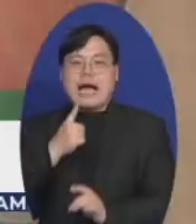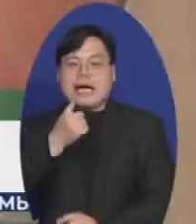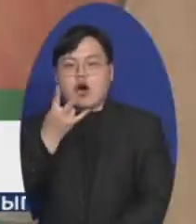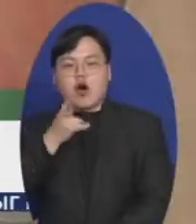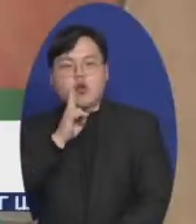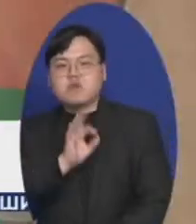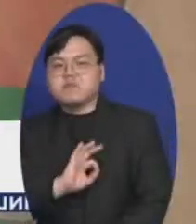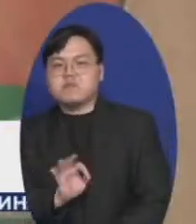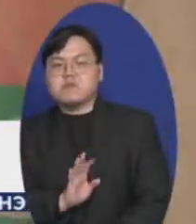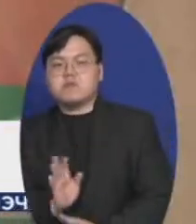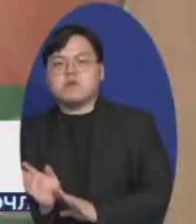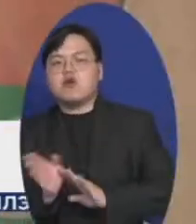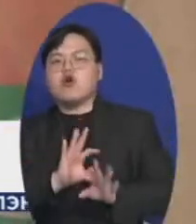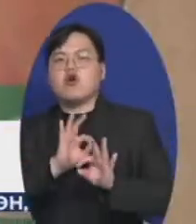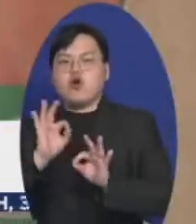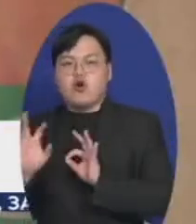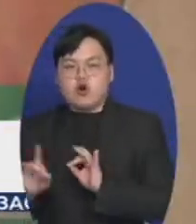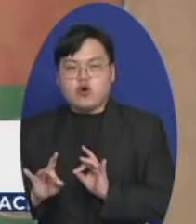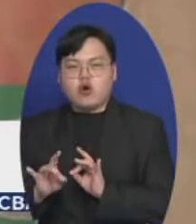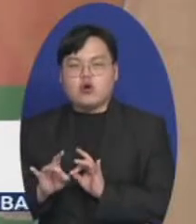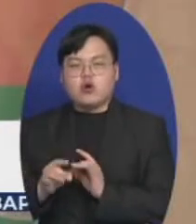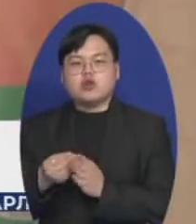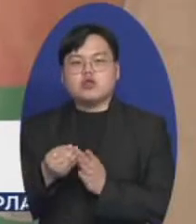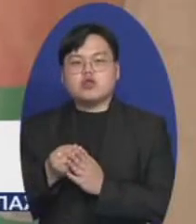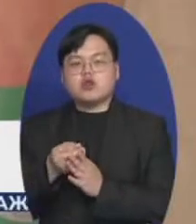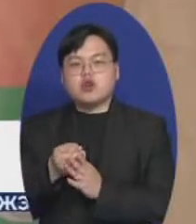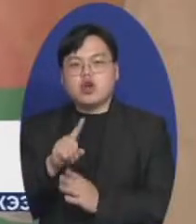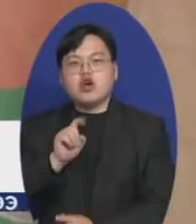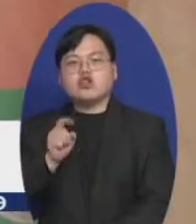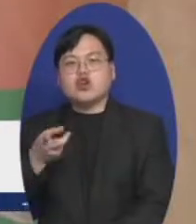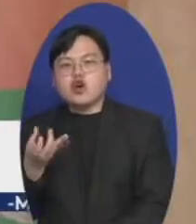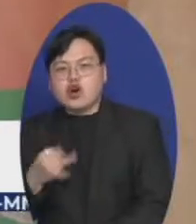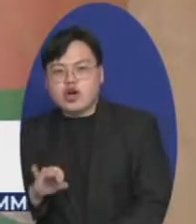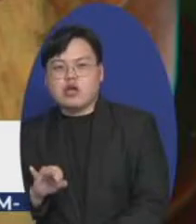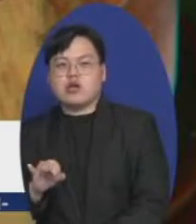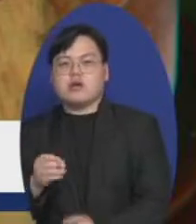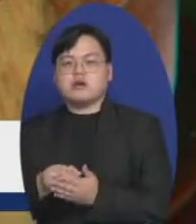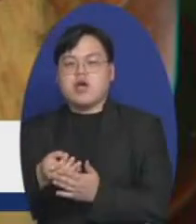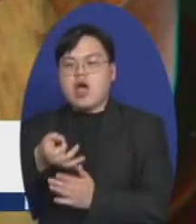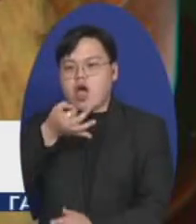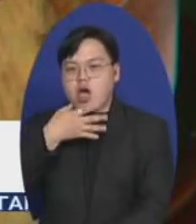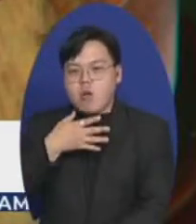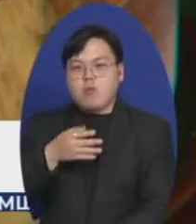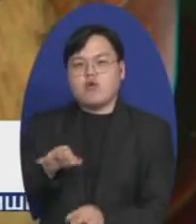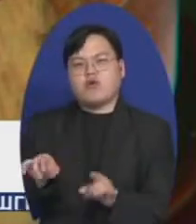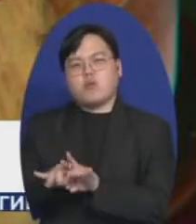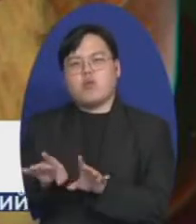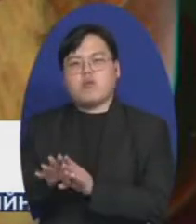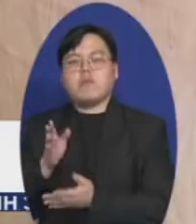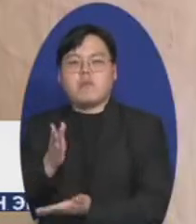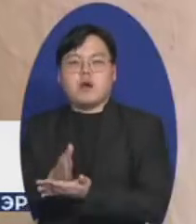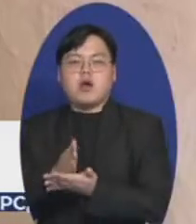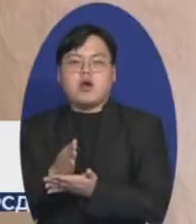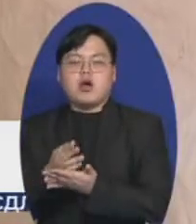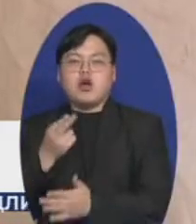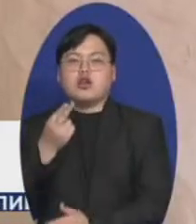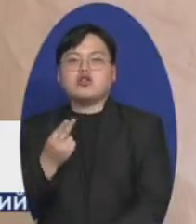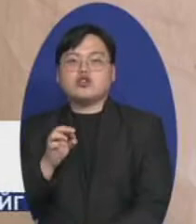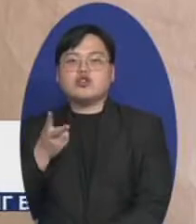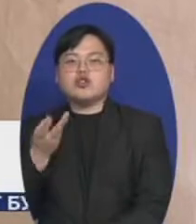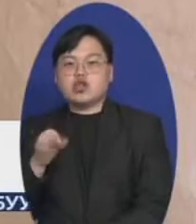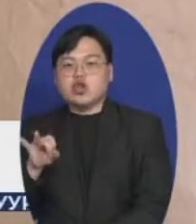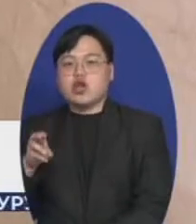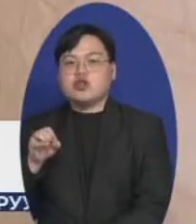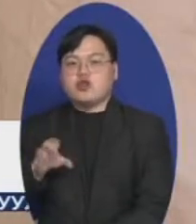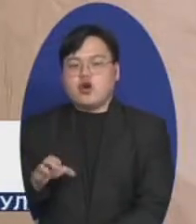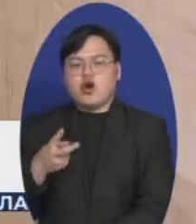дэлгэгдэжээ. Зөвхөний бүтээгдэхүүн бүх төрлийн эмчилгээнүүдийг одоо сайн анагаадаг тиймд одоо давуу талтай. Энэ цэцгийн тоос гэхэд 240 төрлийн хүний биед